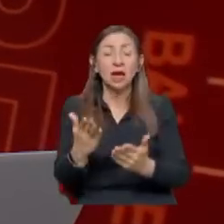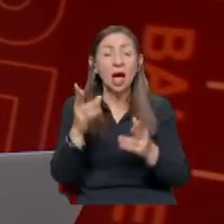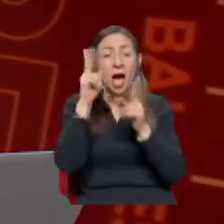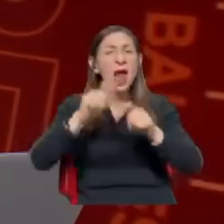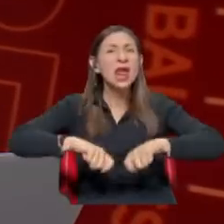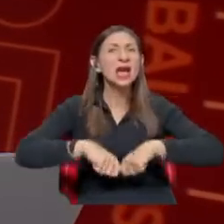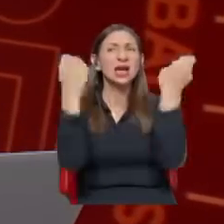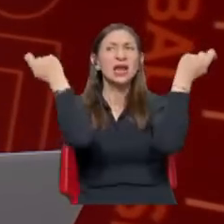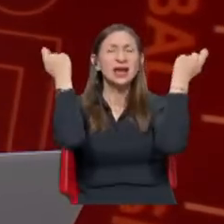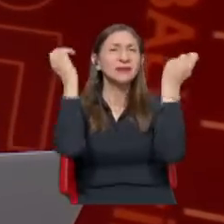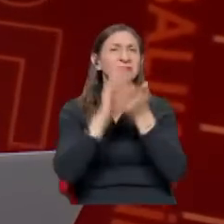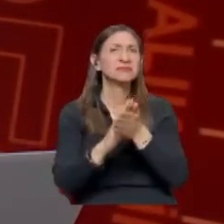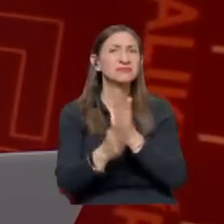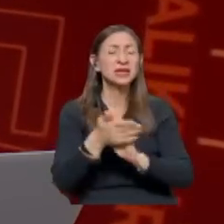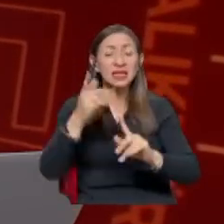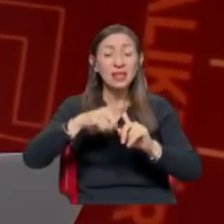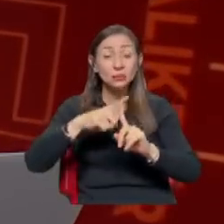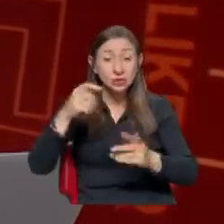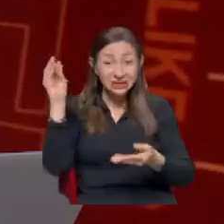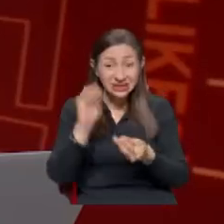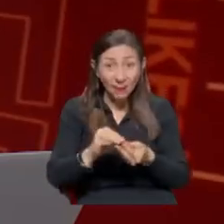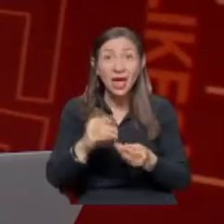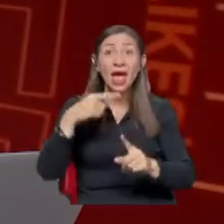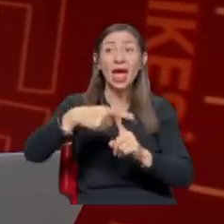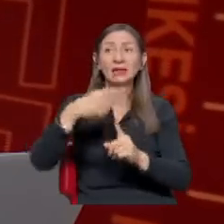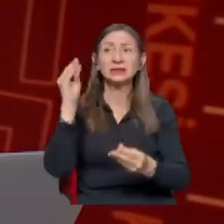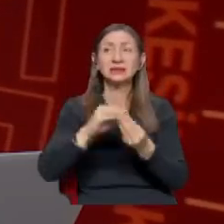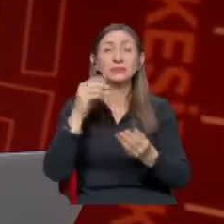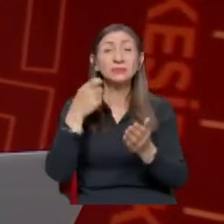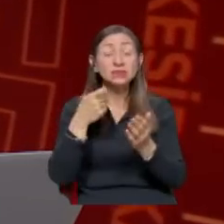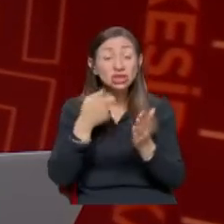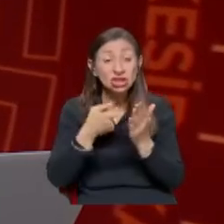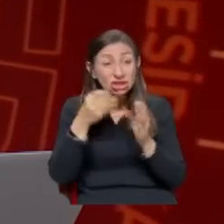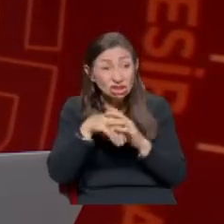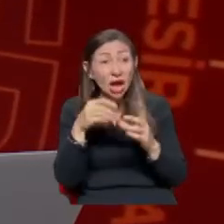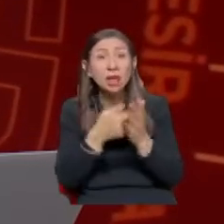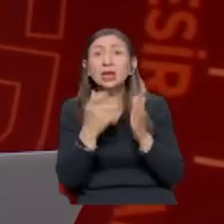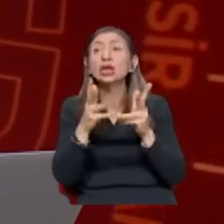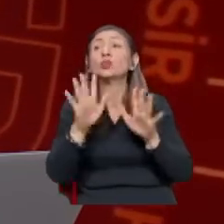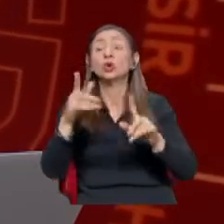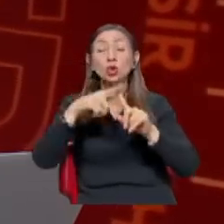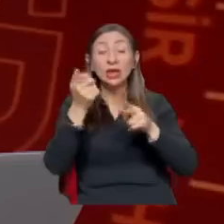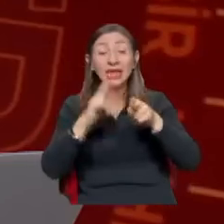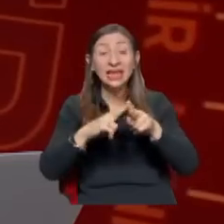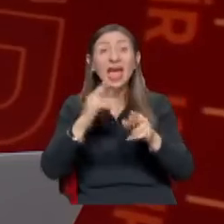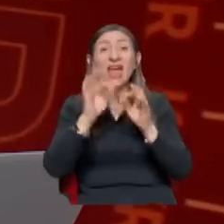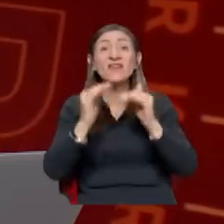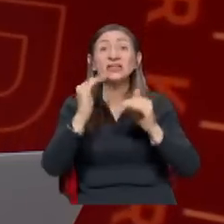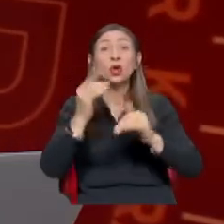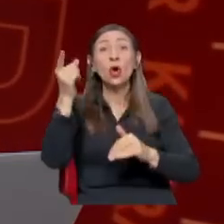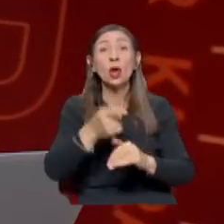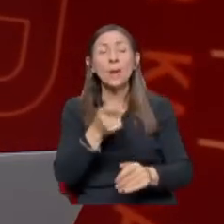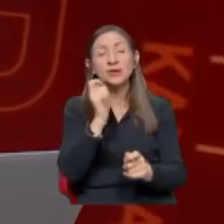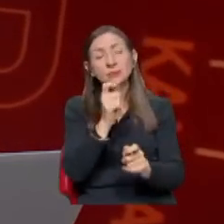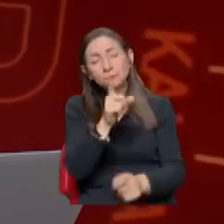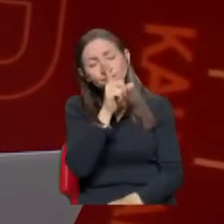hayal kırıklığına uğradılar. Temmuz zammındaysa ek zam için adları bile geçmiyor. TÜİK'in enflasyon oranlarına